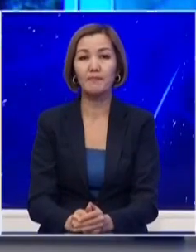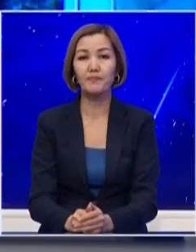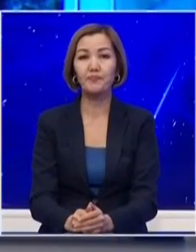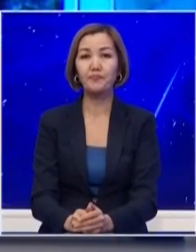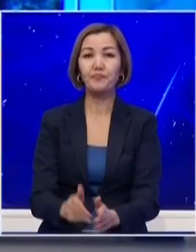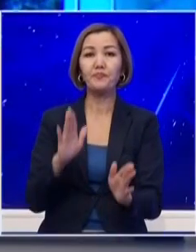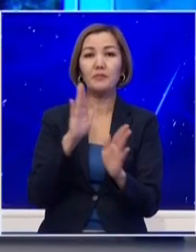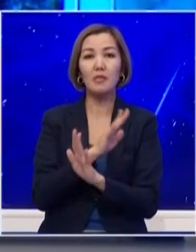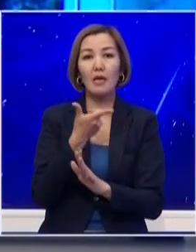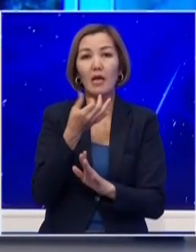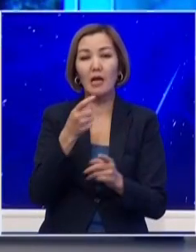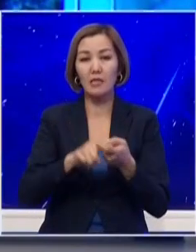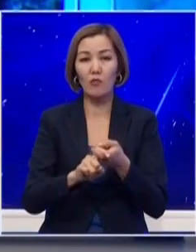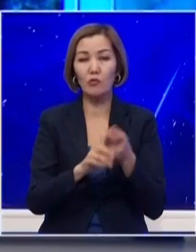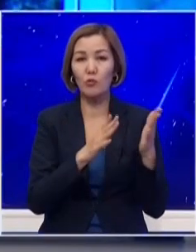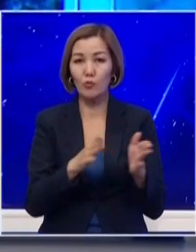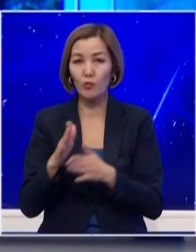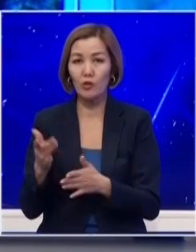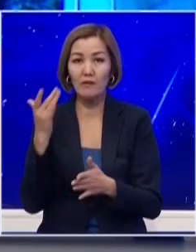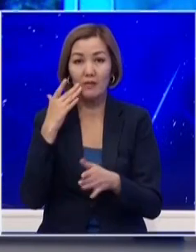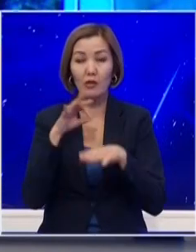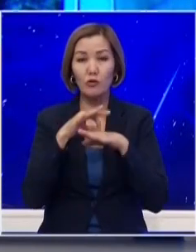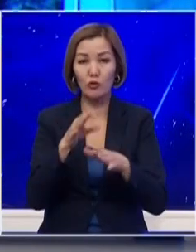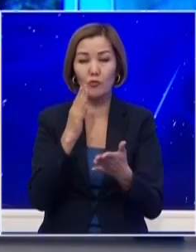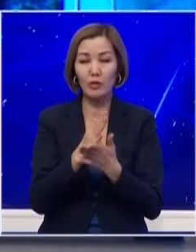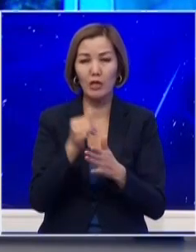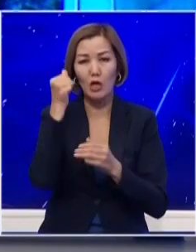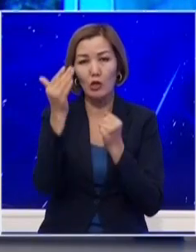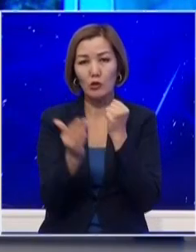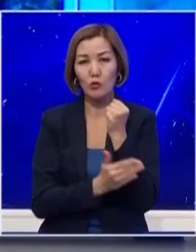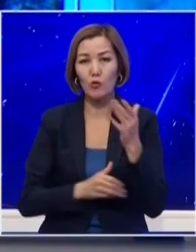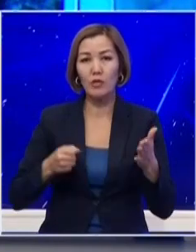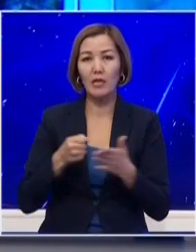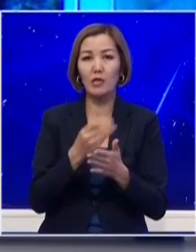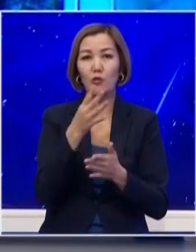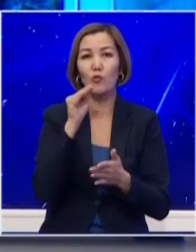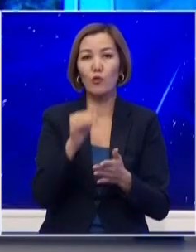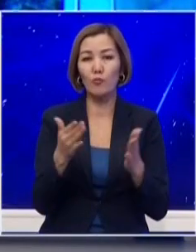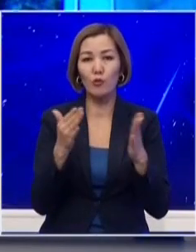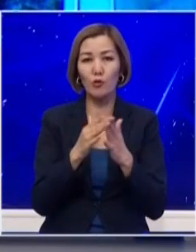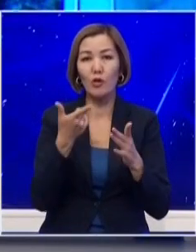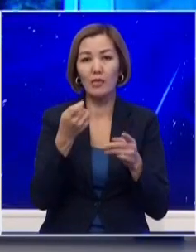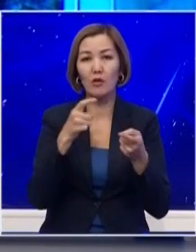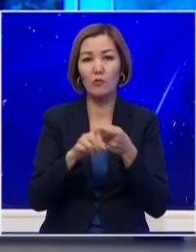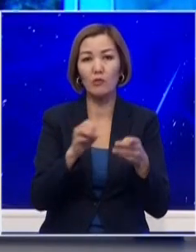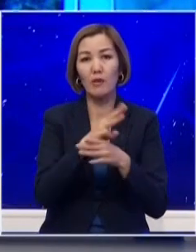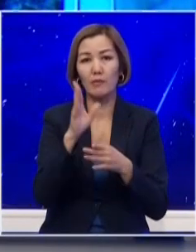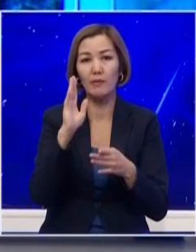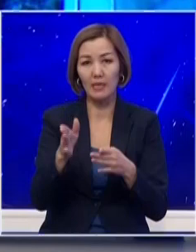Табиғи газға қосылу үрдісі үдеріссіз жүріп жатыр. Жыл соңына дейін тағы 4000 тұтынушы көгілдір